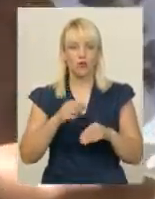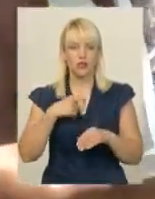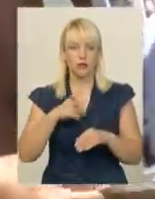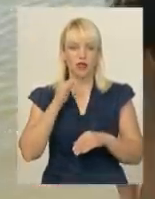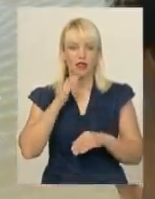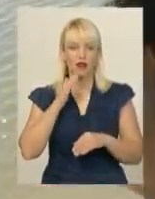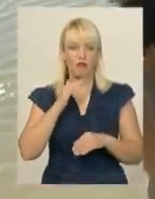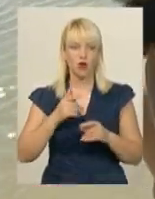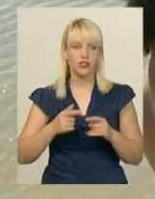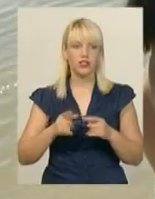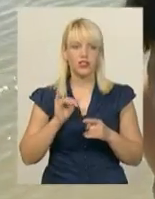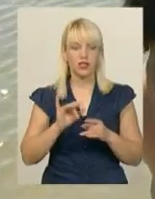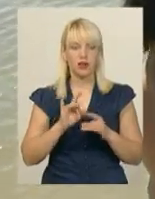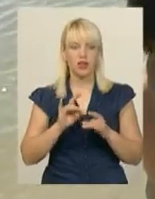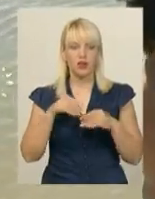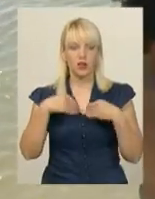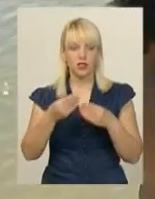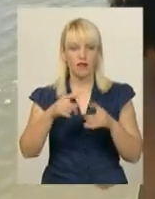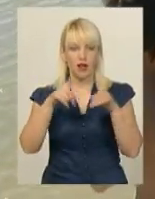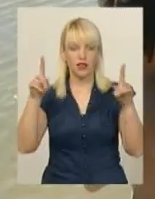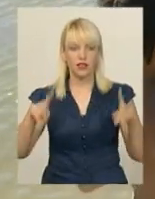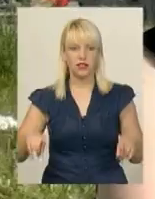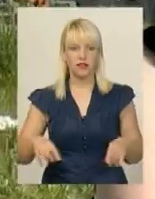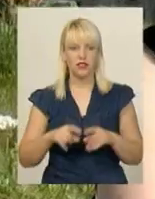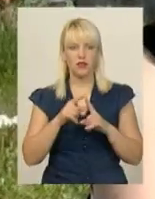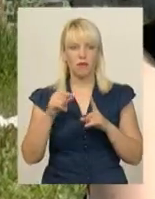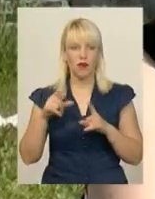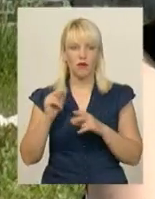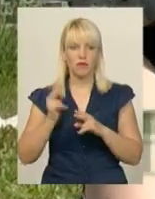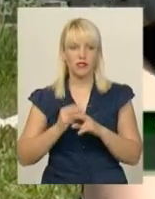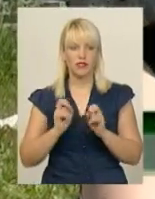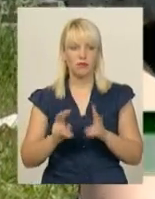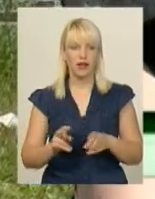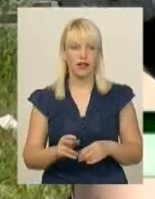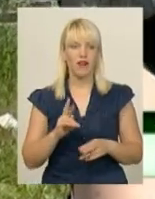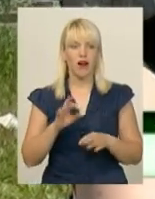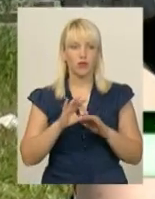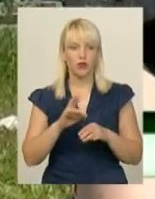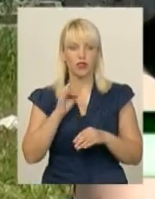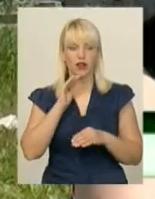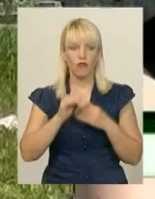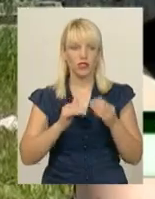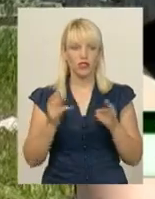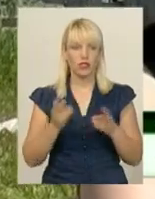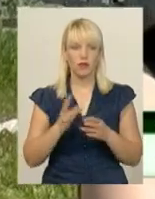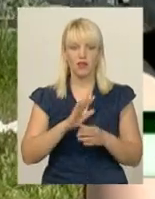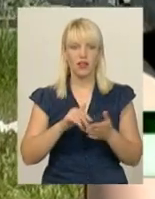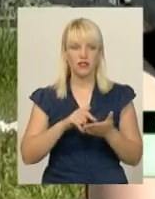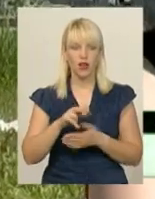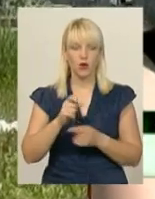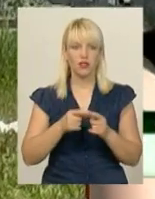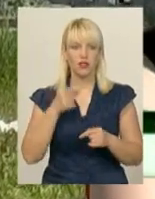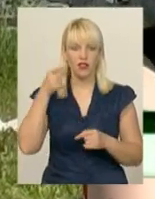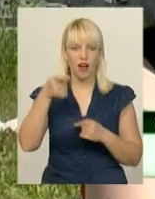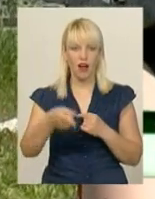і роздали листівки з правилами безпеки. Водичку не заходь. Як поводитись на воді потрібно? Ну, в першу чергу не заходити на